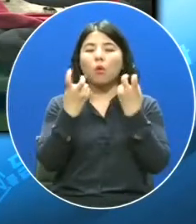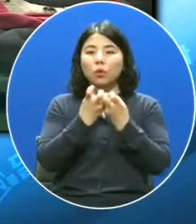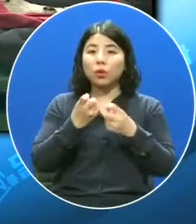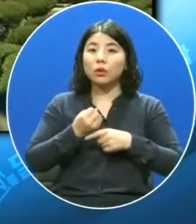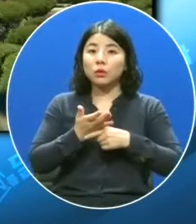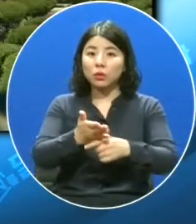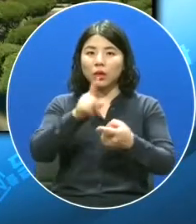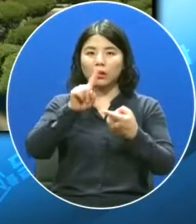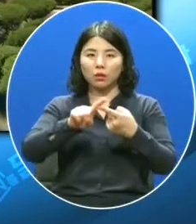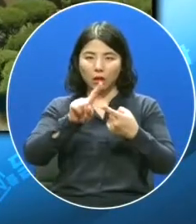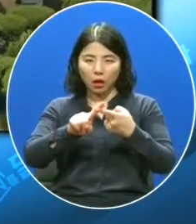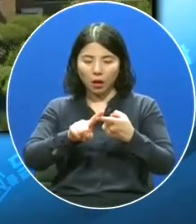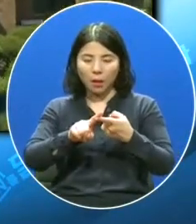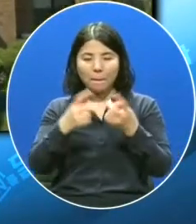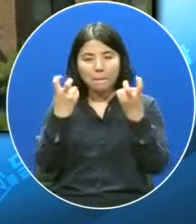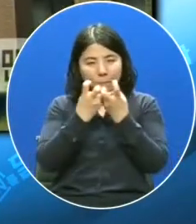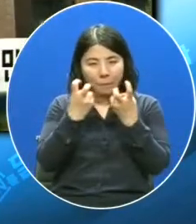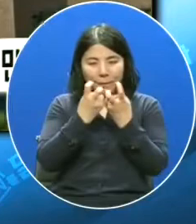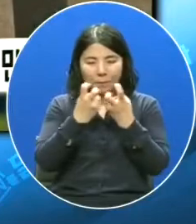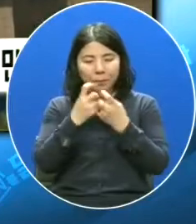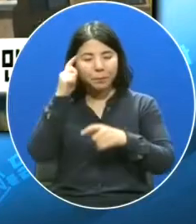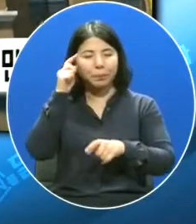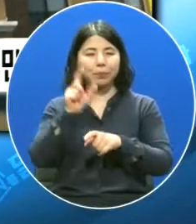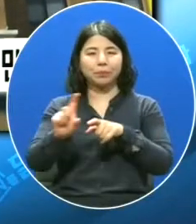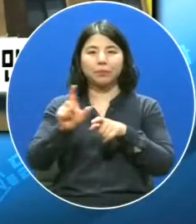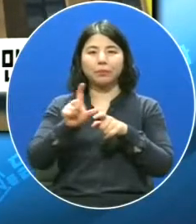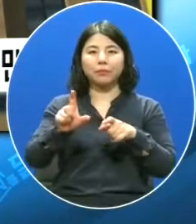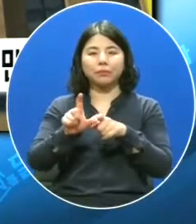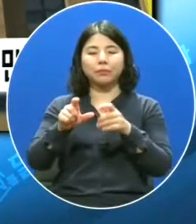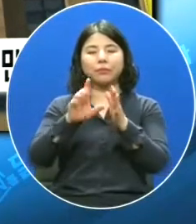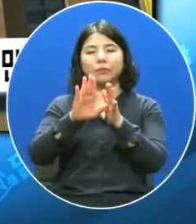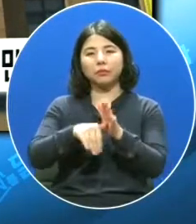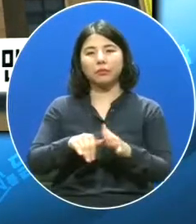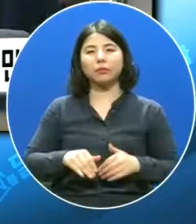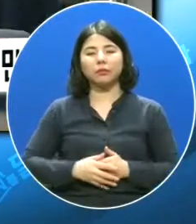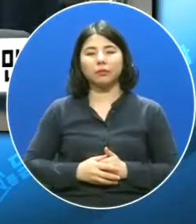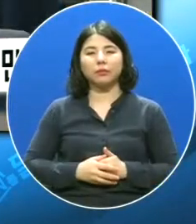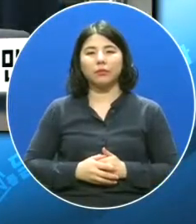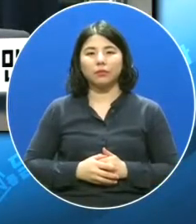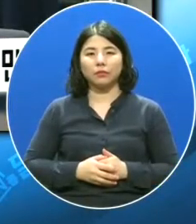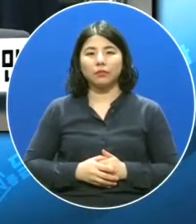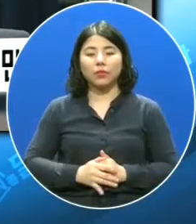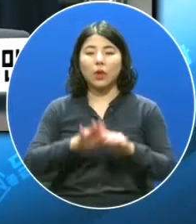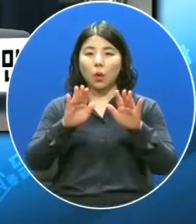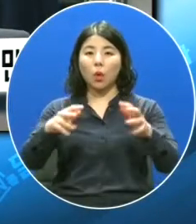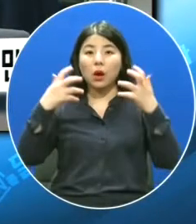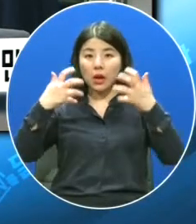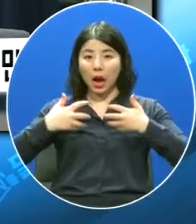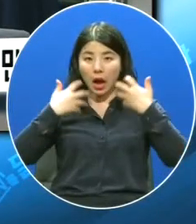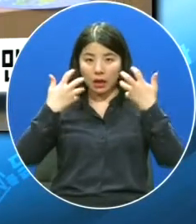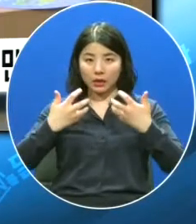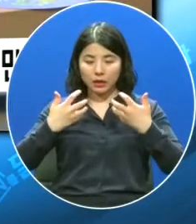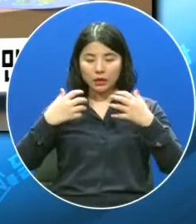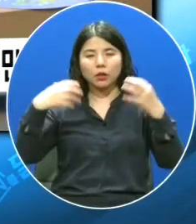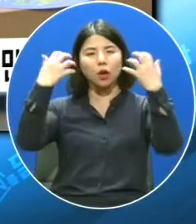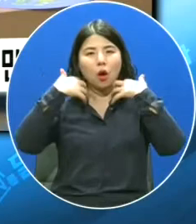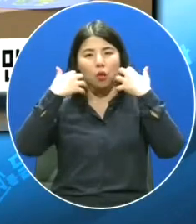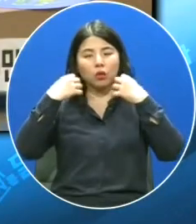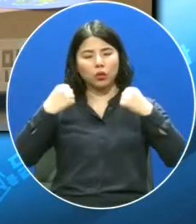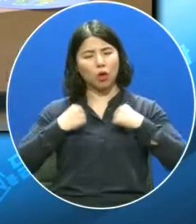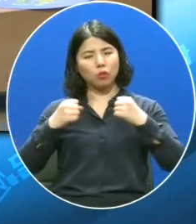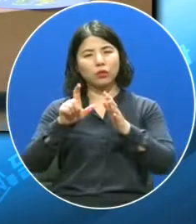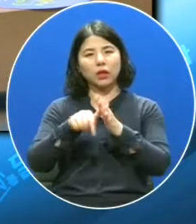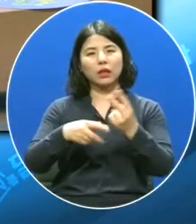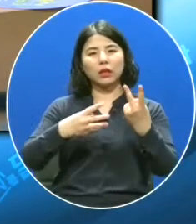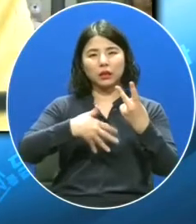주민들에게 어떻게 전달할 것인가에 대한 방법론을 고민해야 할 시점에 놓여 있습니다. 올 가을이나 겨울에